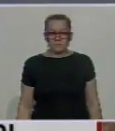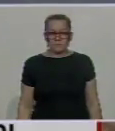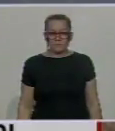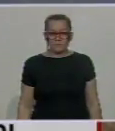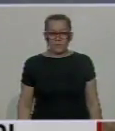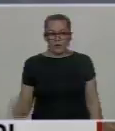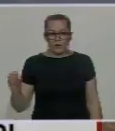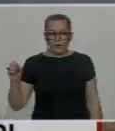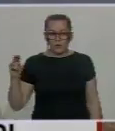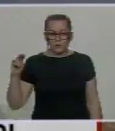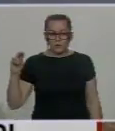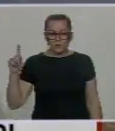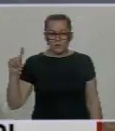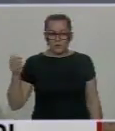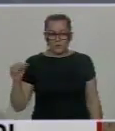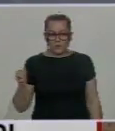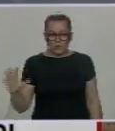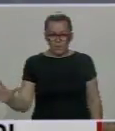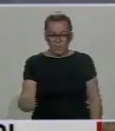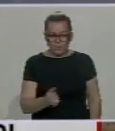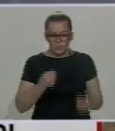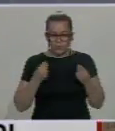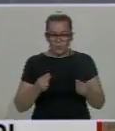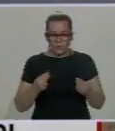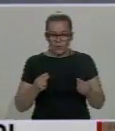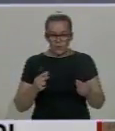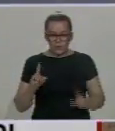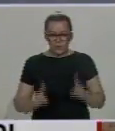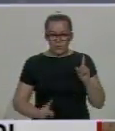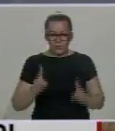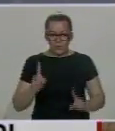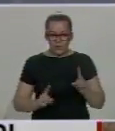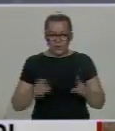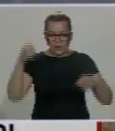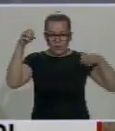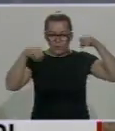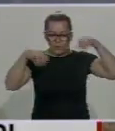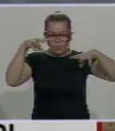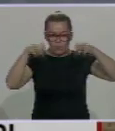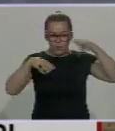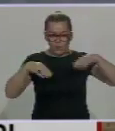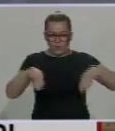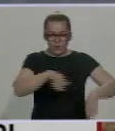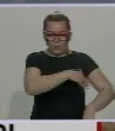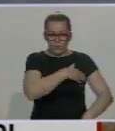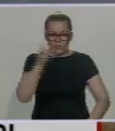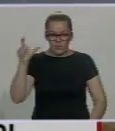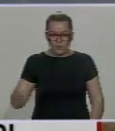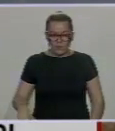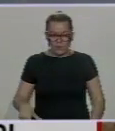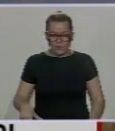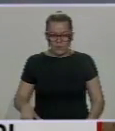La orz și la grâu, producțiile sunt bune. Dacă ploua suficient în ultima lună de